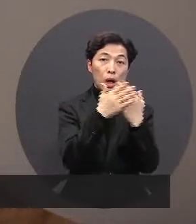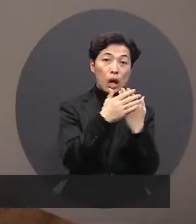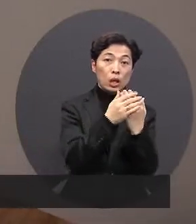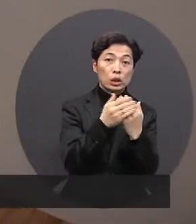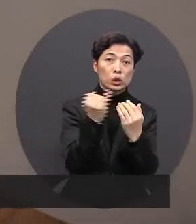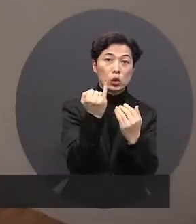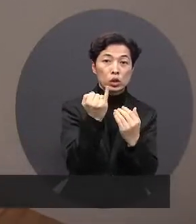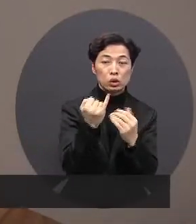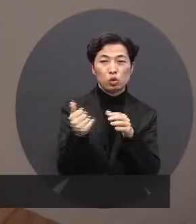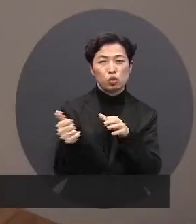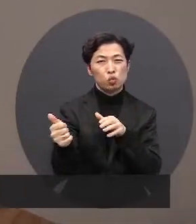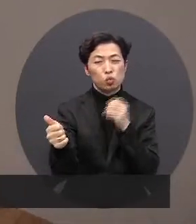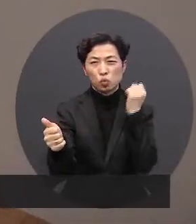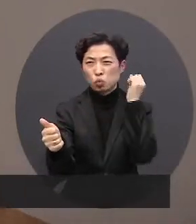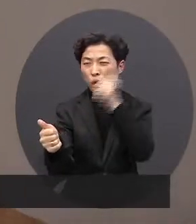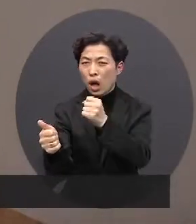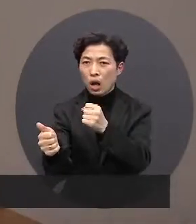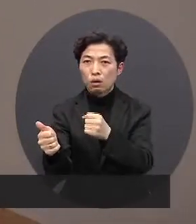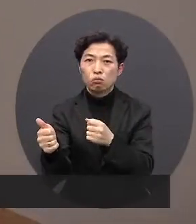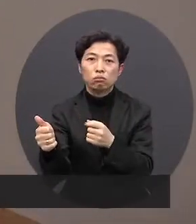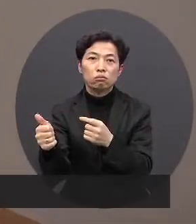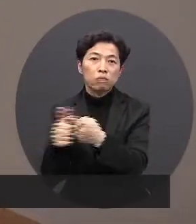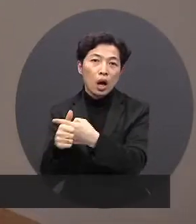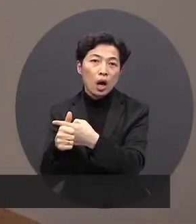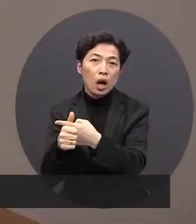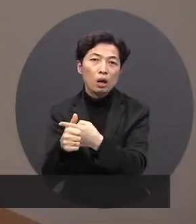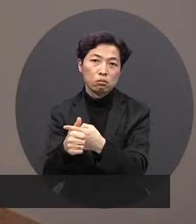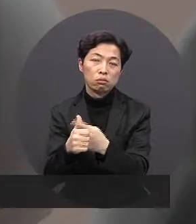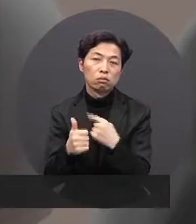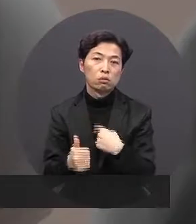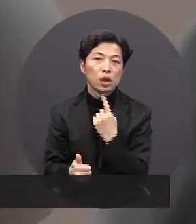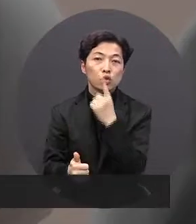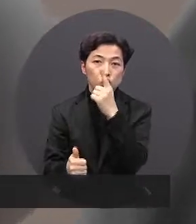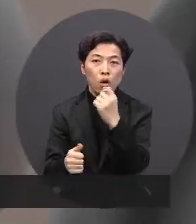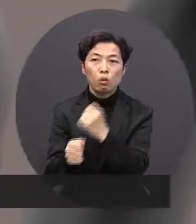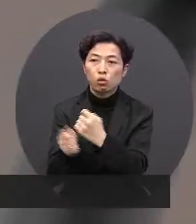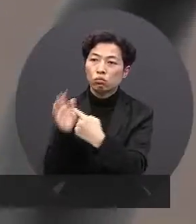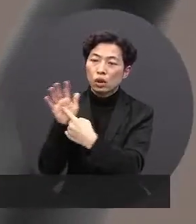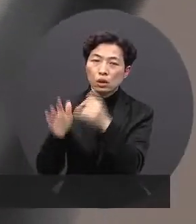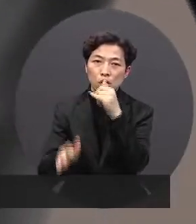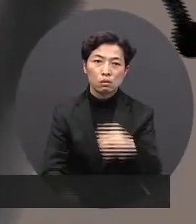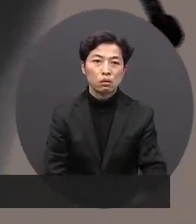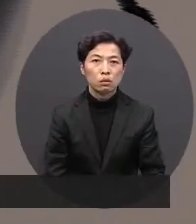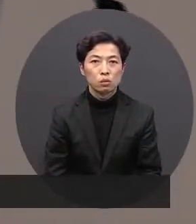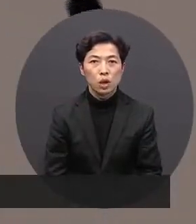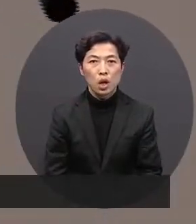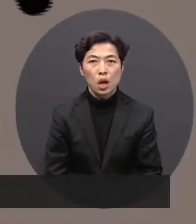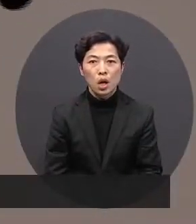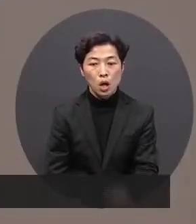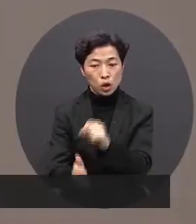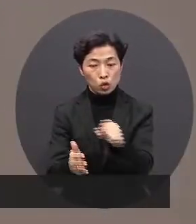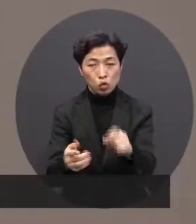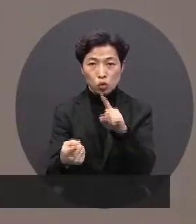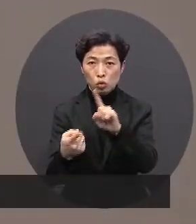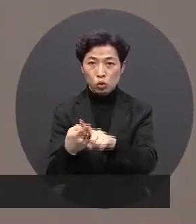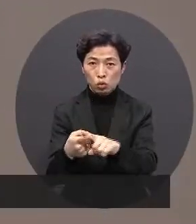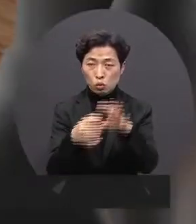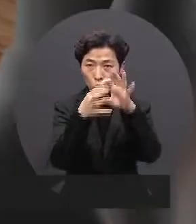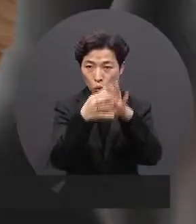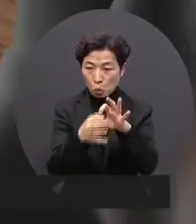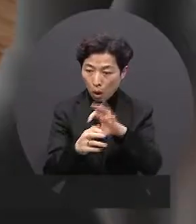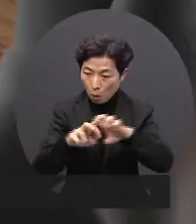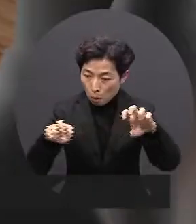여자친구가 둔기로 때려 살해했다고 자수하면서 알려지게 됐습니다. 그런데 취재 결과 남성은 이전에도